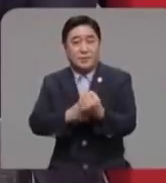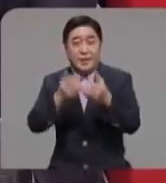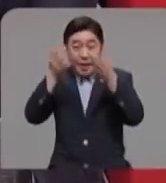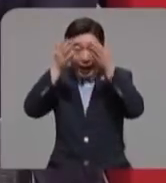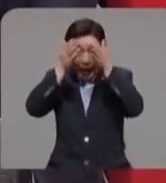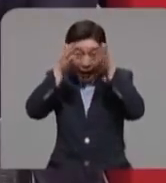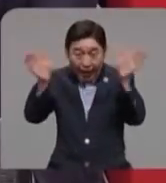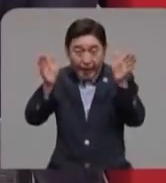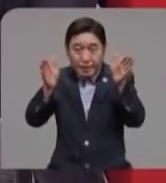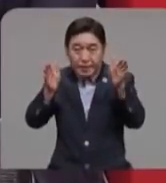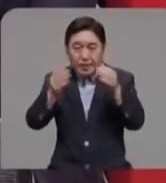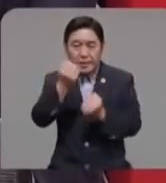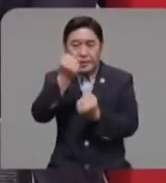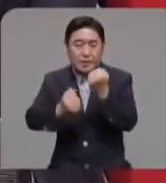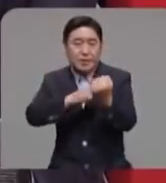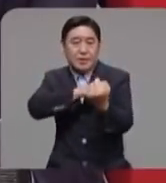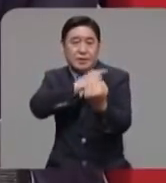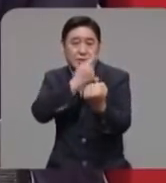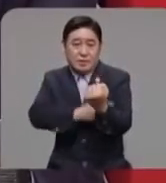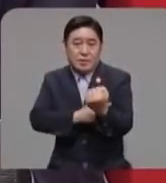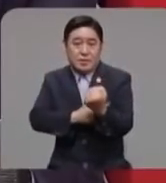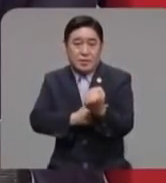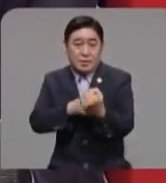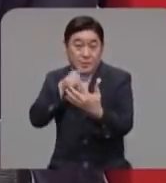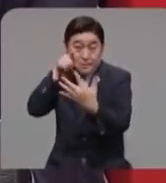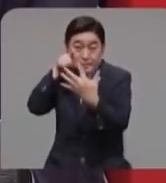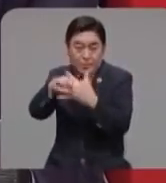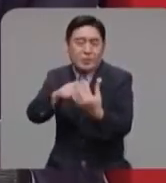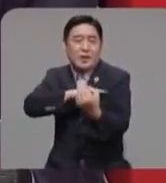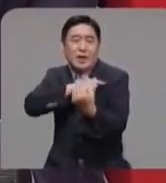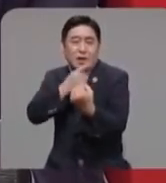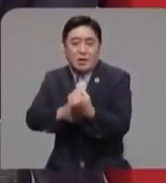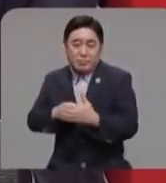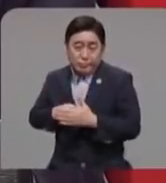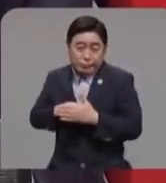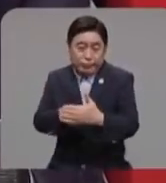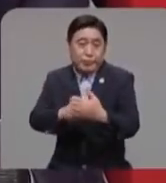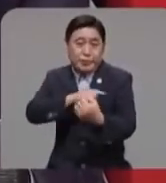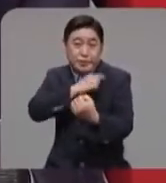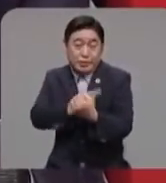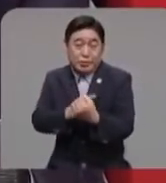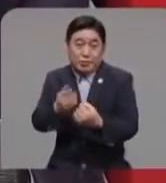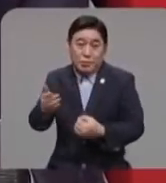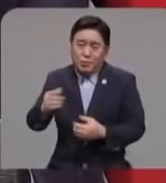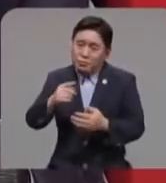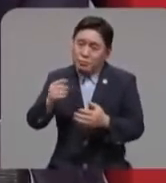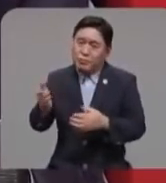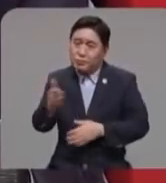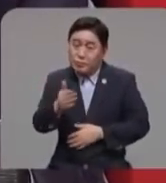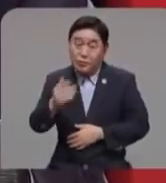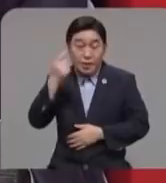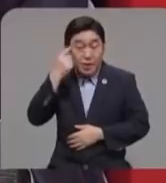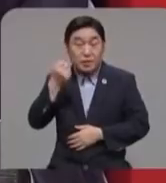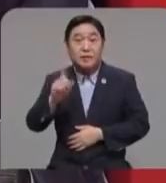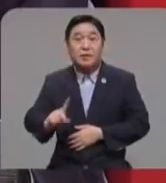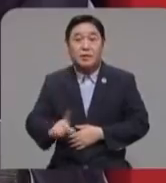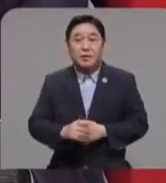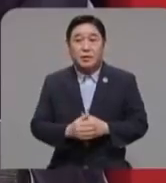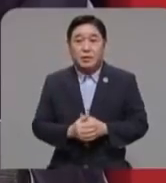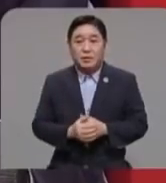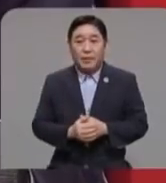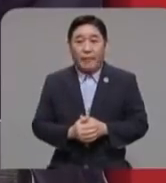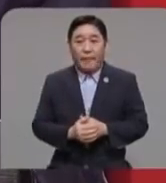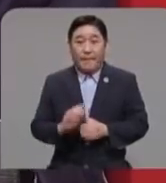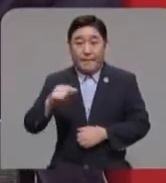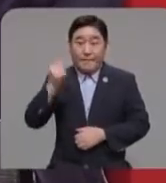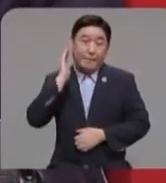해안, 설득력, 통찰력, 뭐, 추진력, 이 정도로 보는데, 어떻게 생각하십니까?